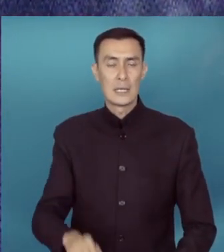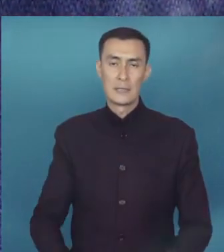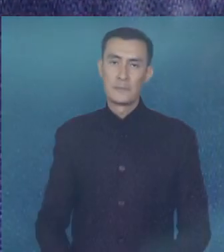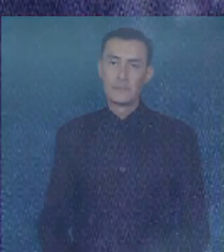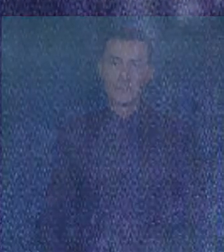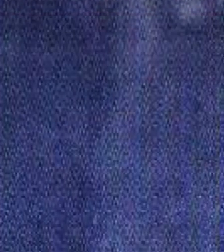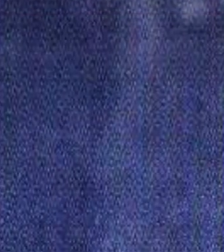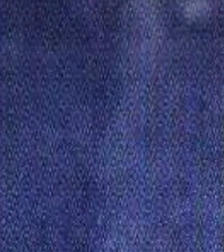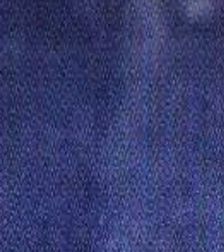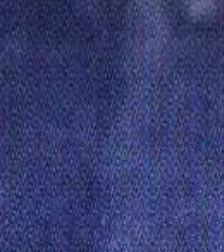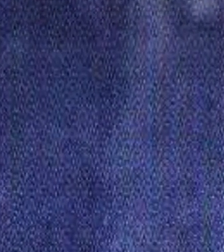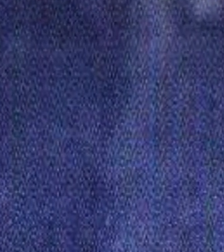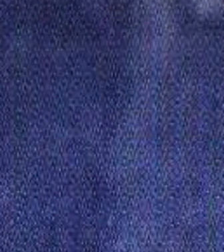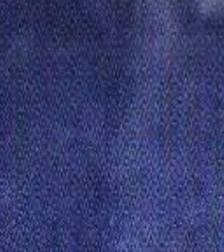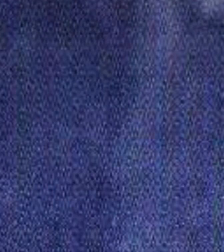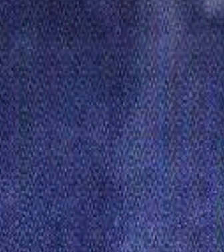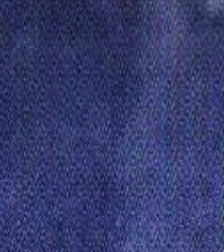Кашубаева.